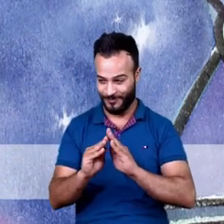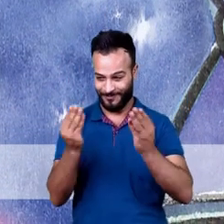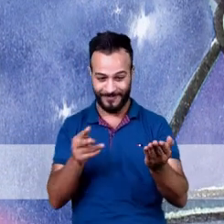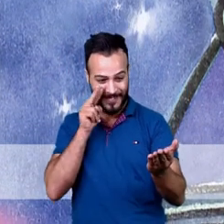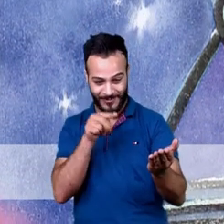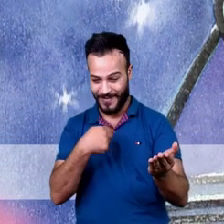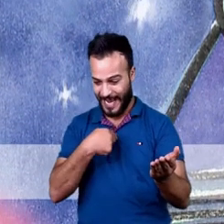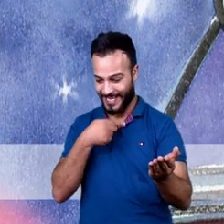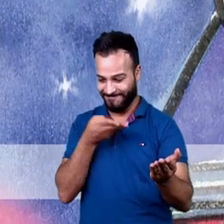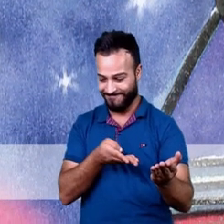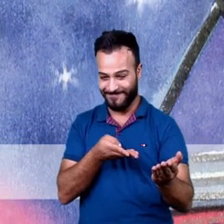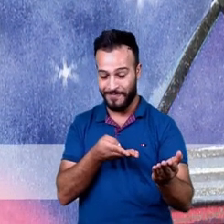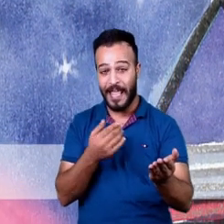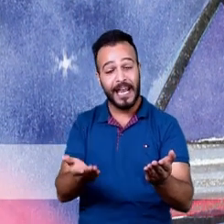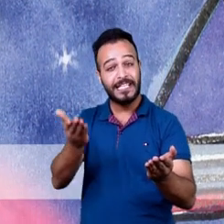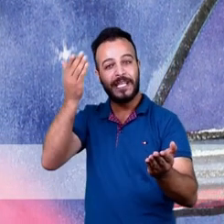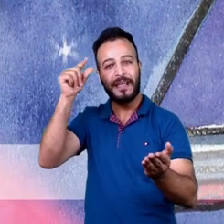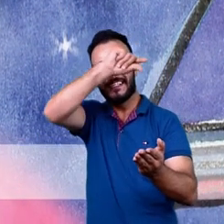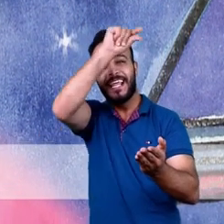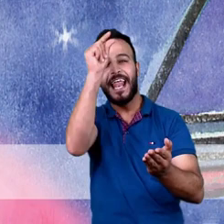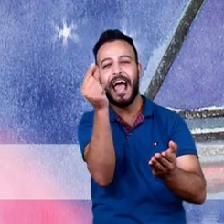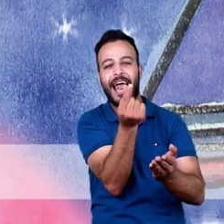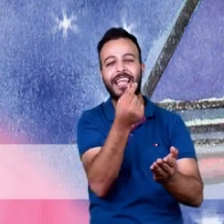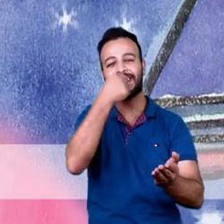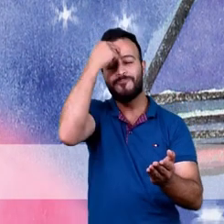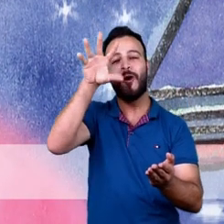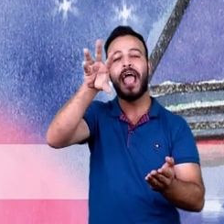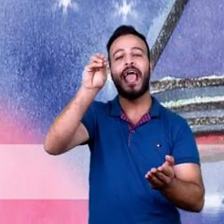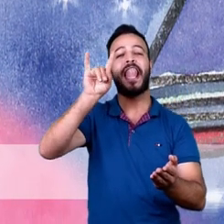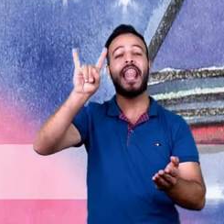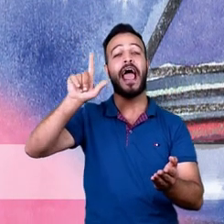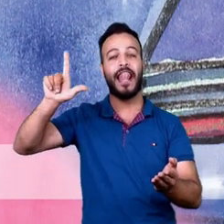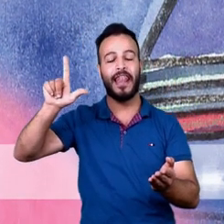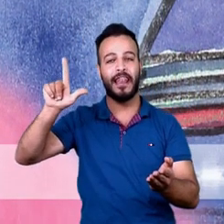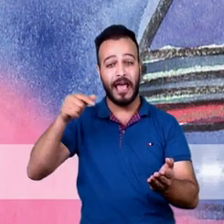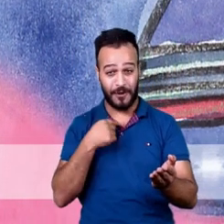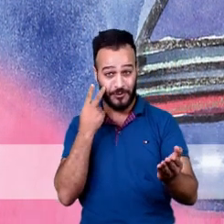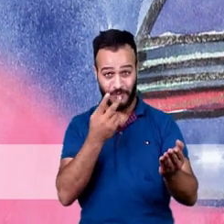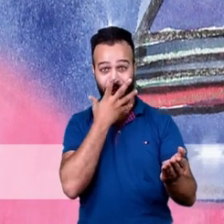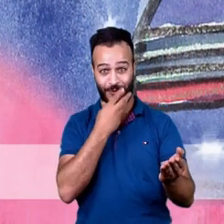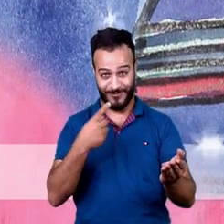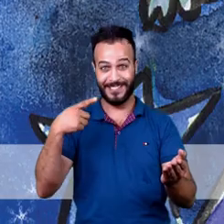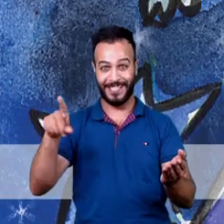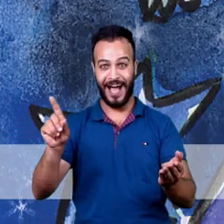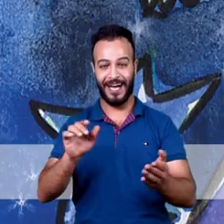انظر هنا إلي، كنت هلالا رفيعا، ألم أكن بديعا؟